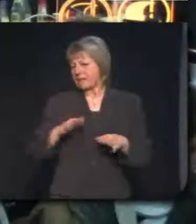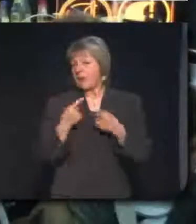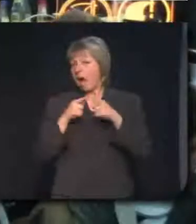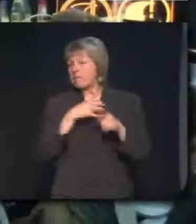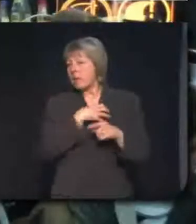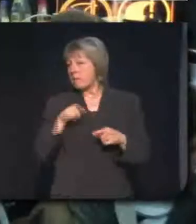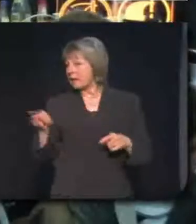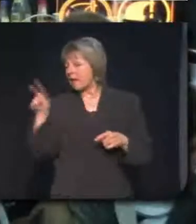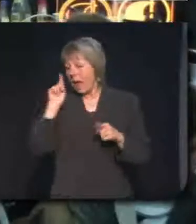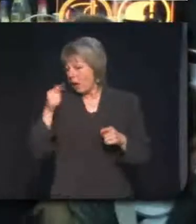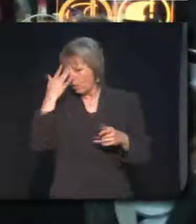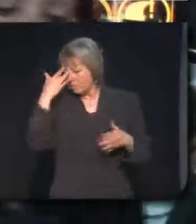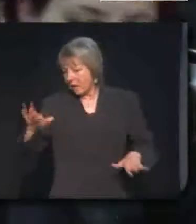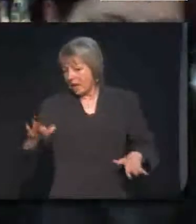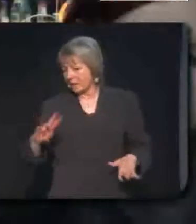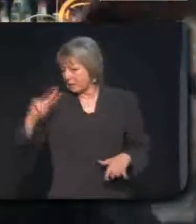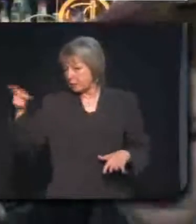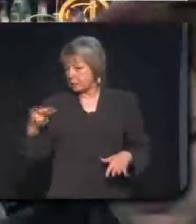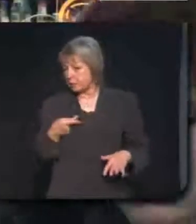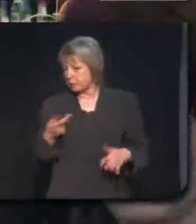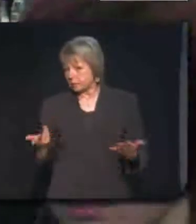anderen Parteien nicht